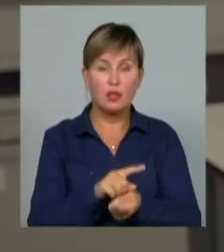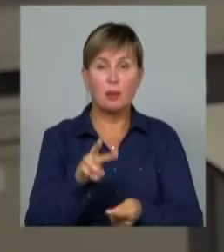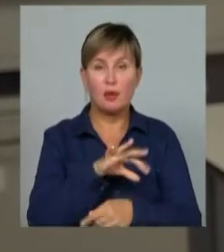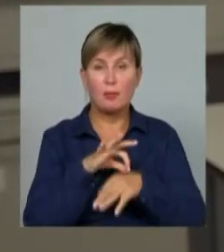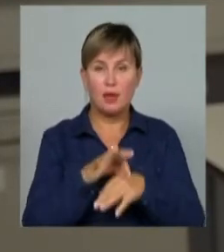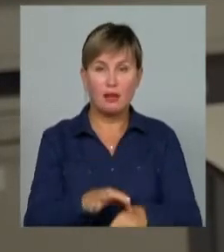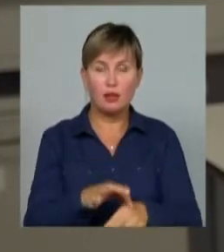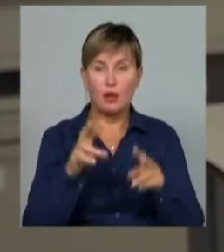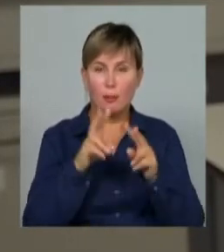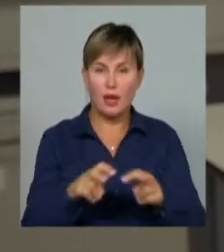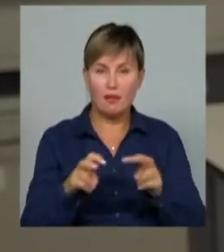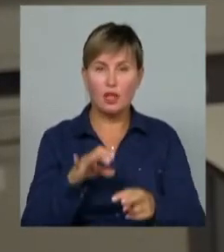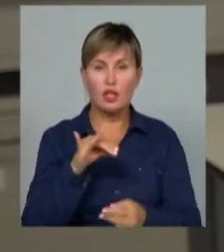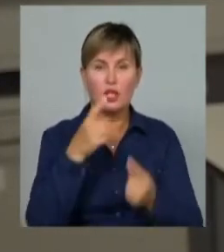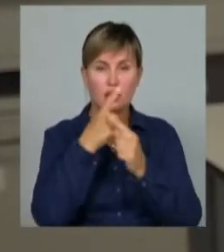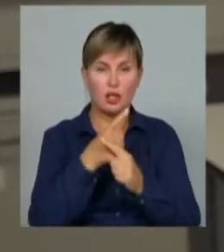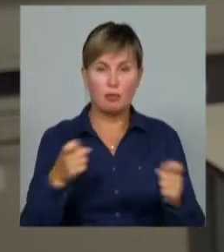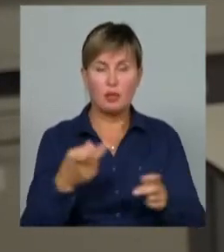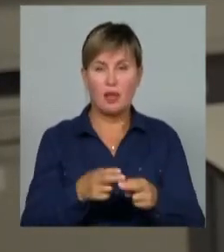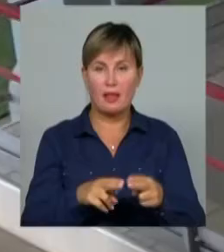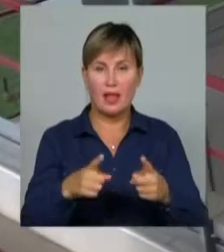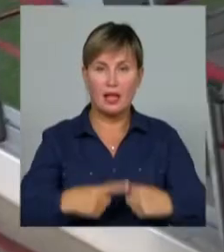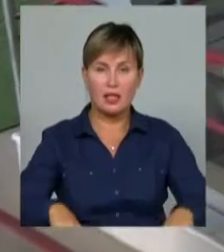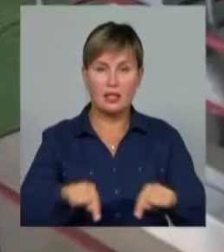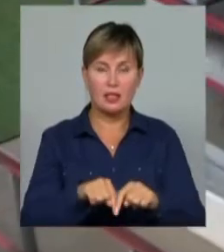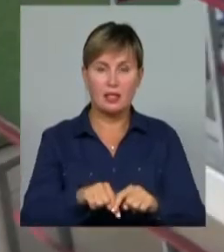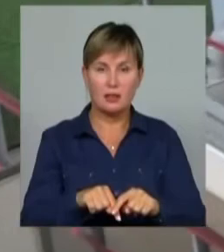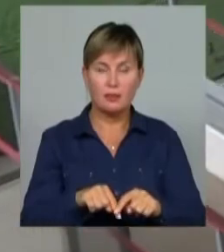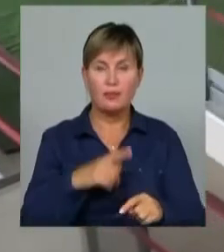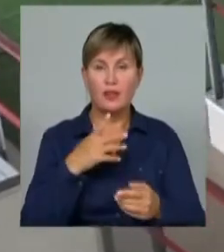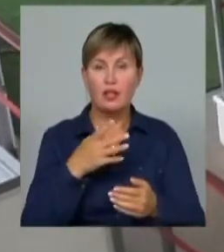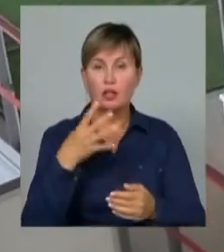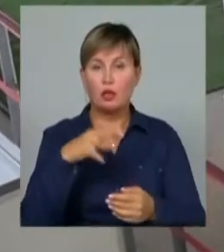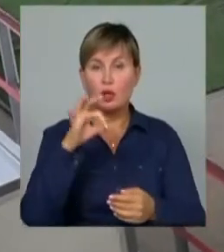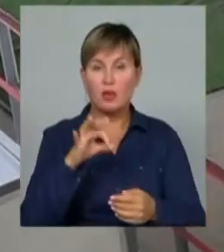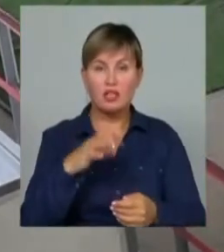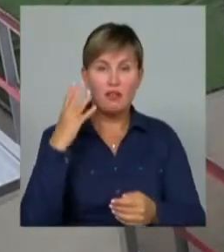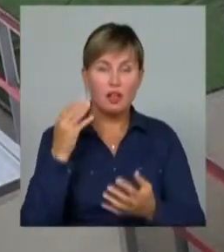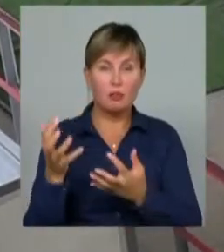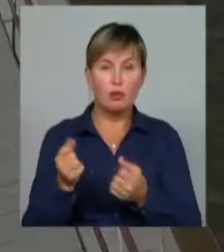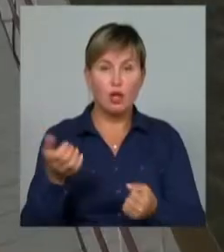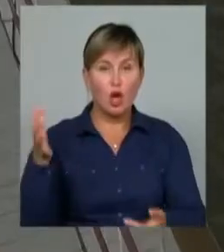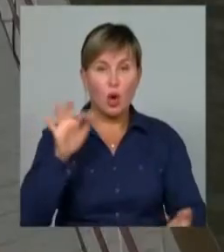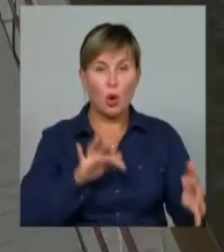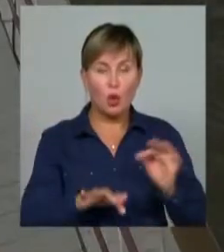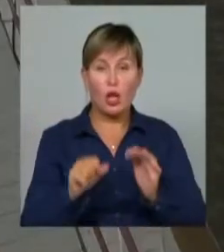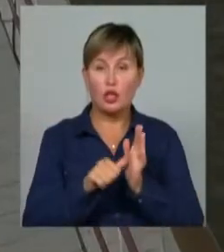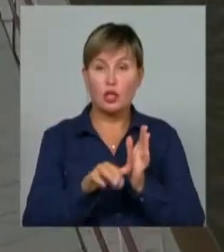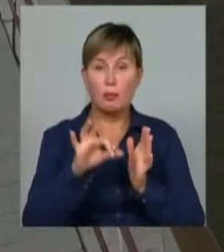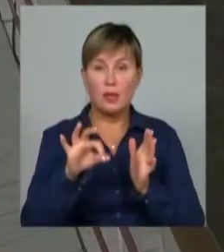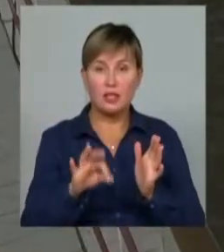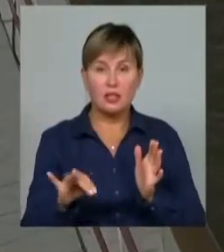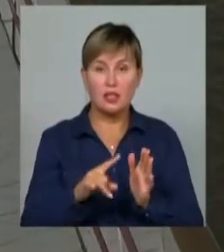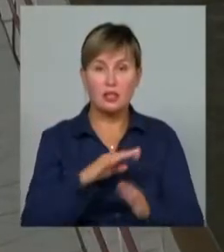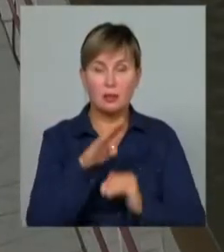проводим локальную проверку и сообщаем этой организации. 40% воды в Алматы берут из горных рек и озер, а 60% –